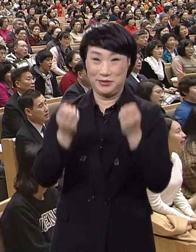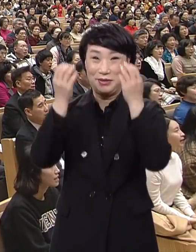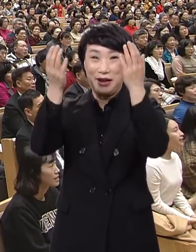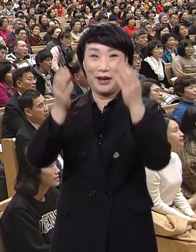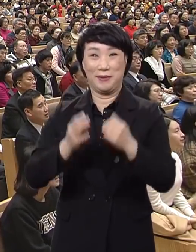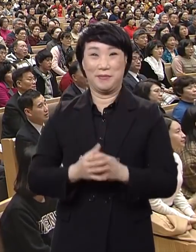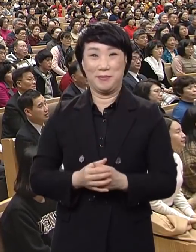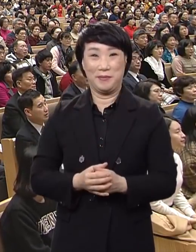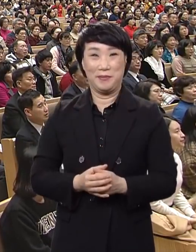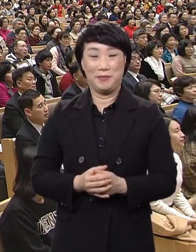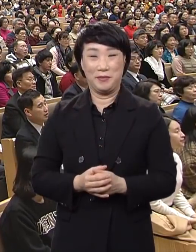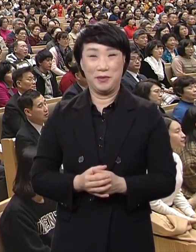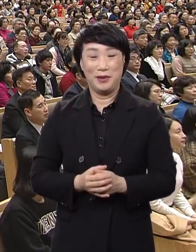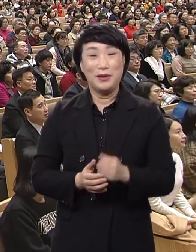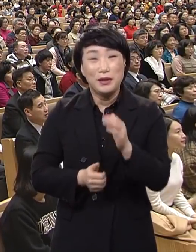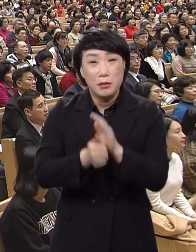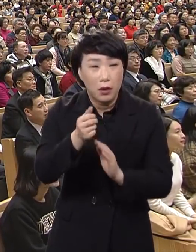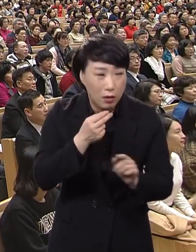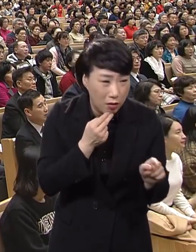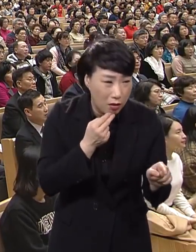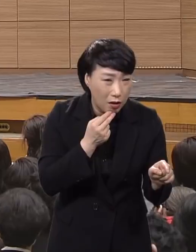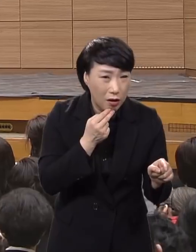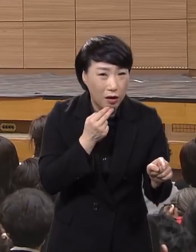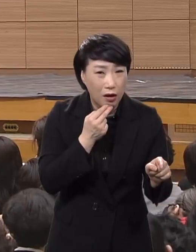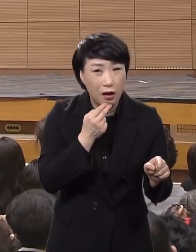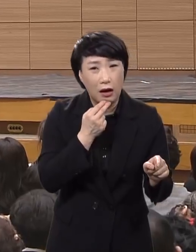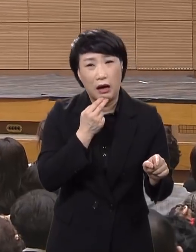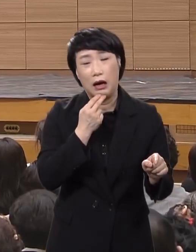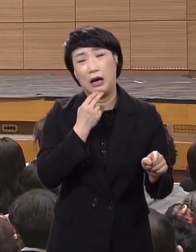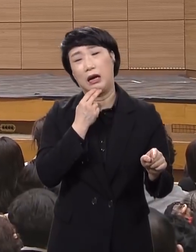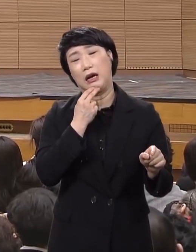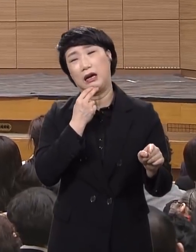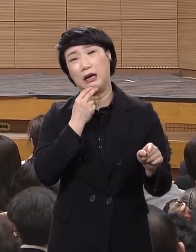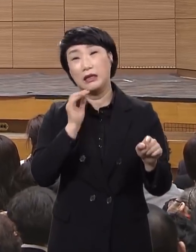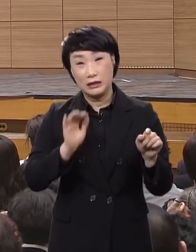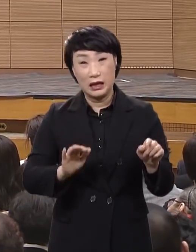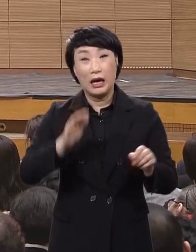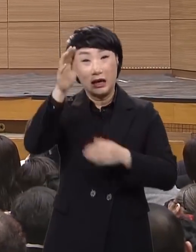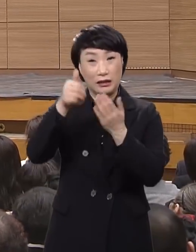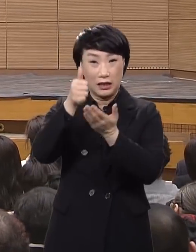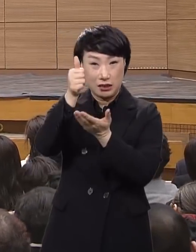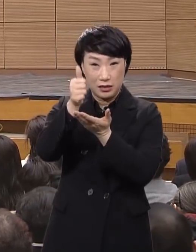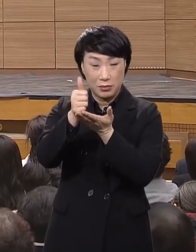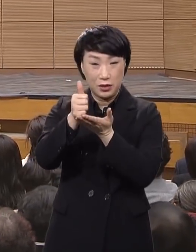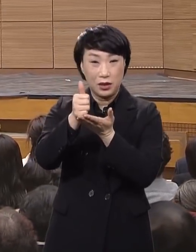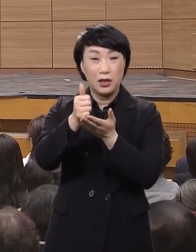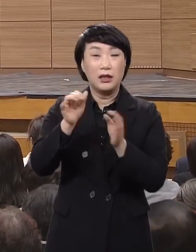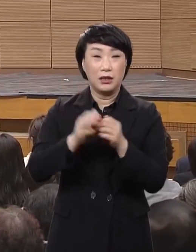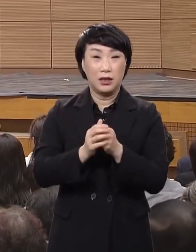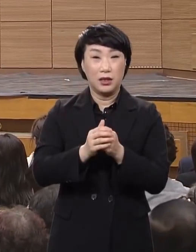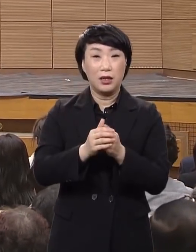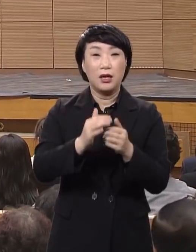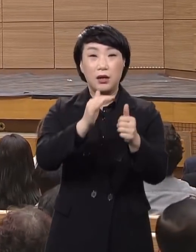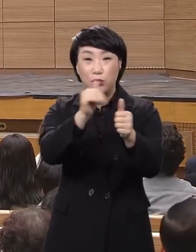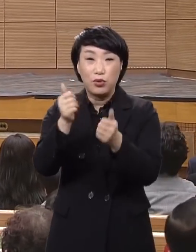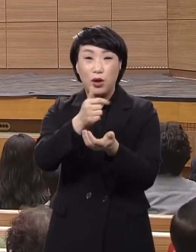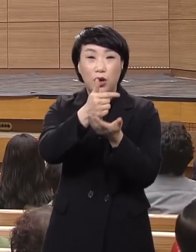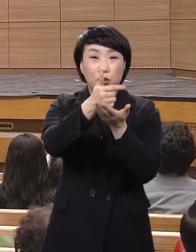할렐루야. 희망이 없다. 그래서 하나님은 노아를